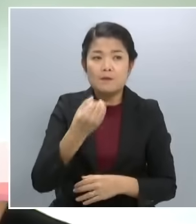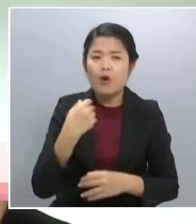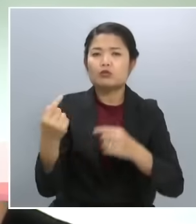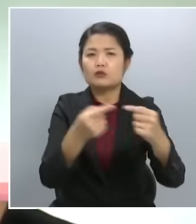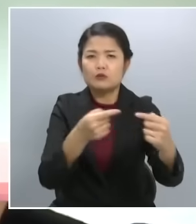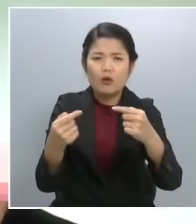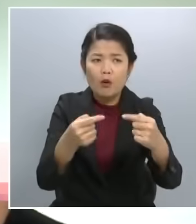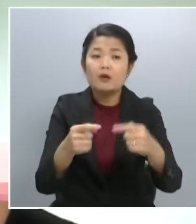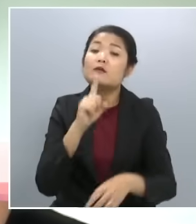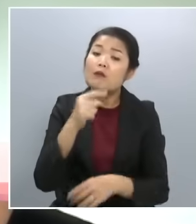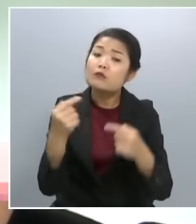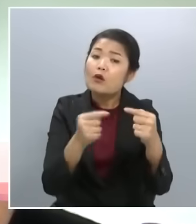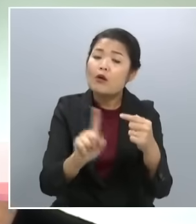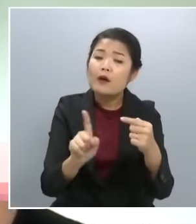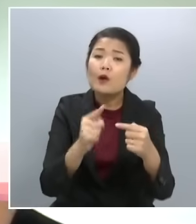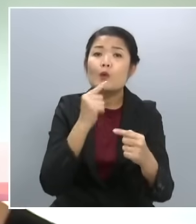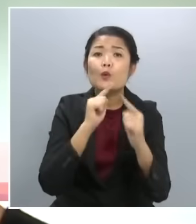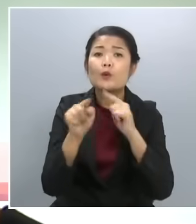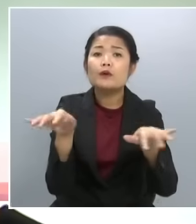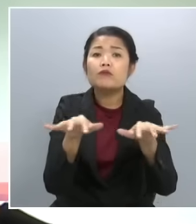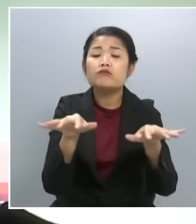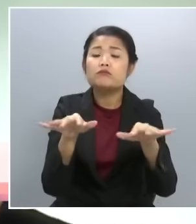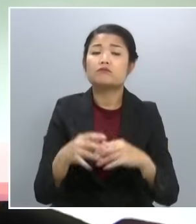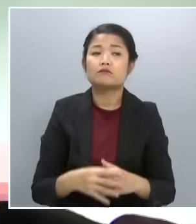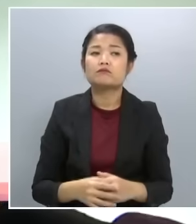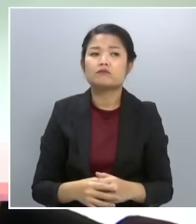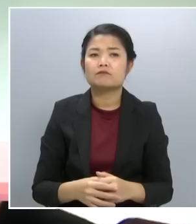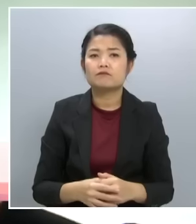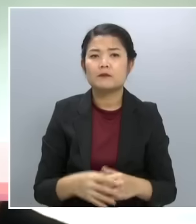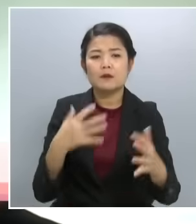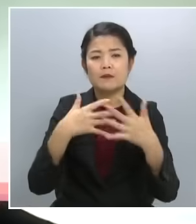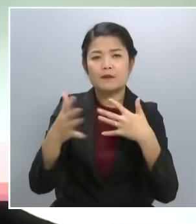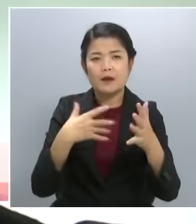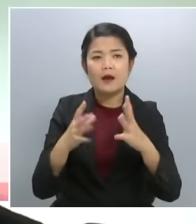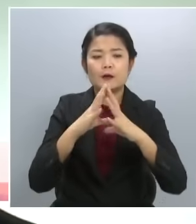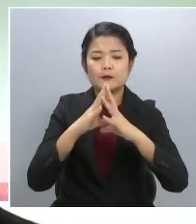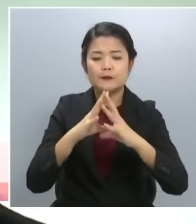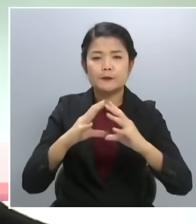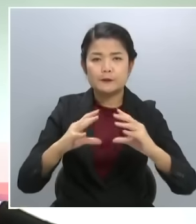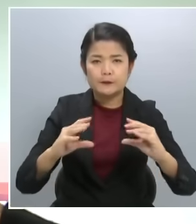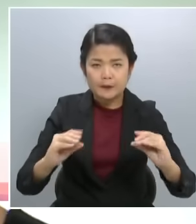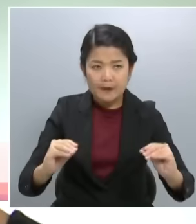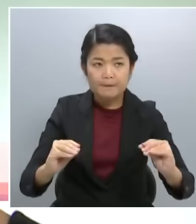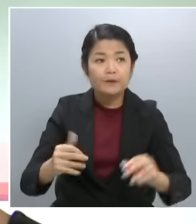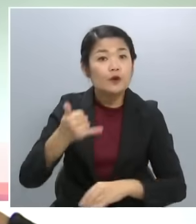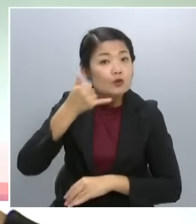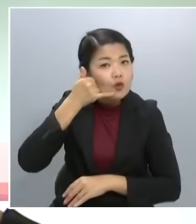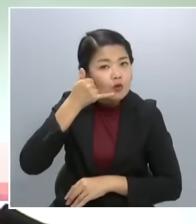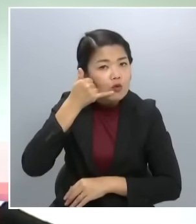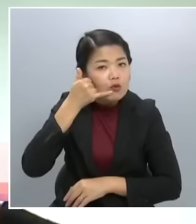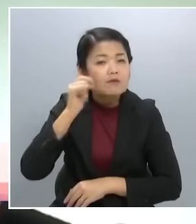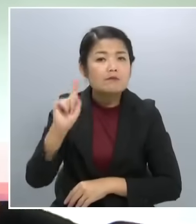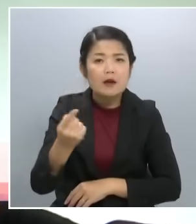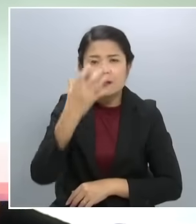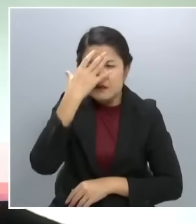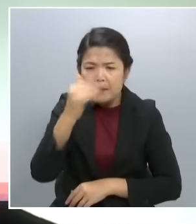ก็ทะเลาะรายการก็คกันปกติเขาก็เลยบอกว่าอืไม่เป็นไรแล้วเขาก็หายไปพอวันแรกหนูโทรไปหนูก็โทรหาเขาเลยว่าทำไมทำแบบ